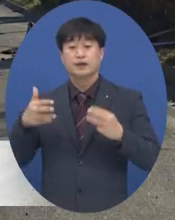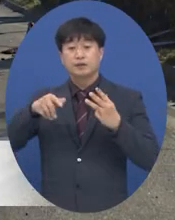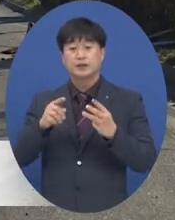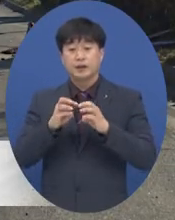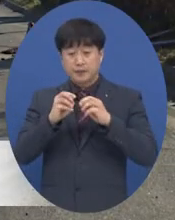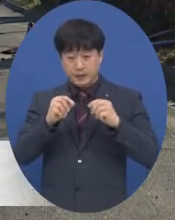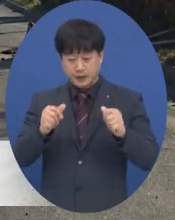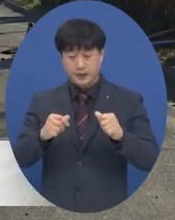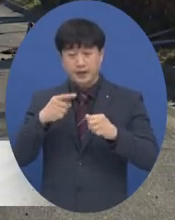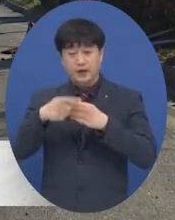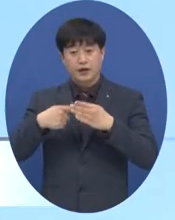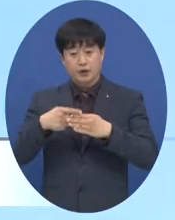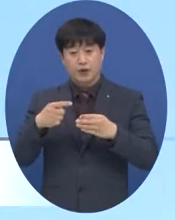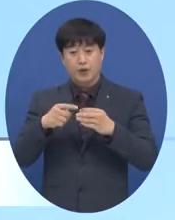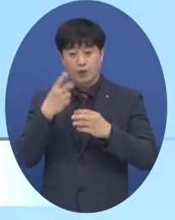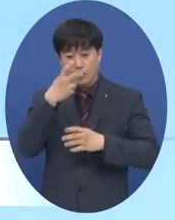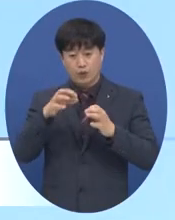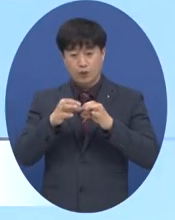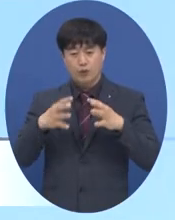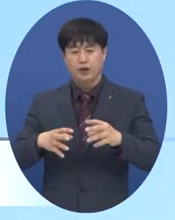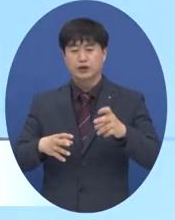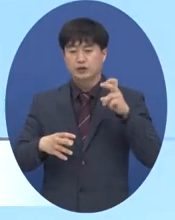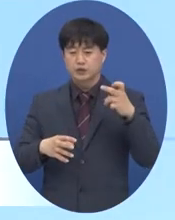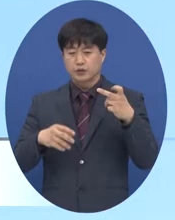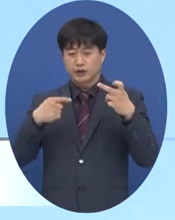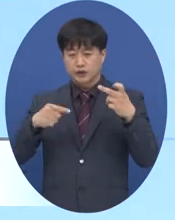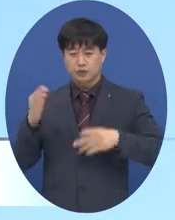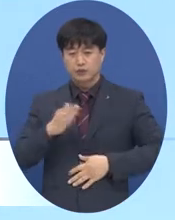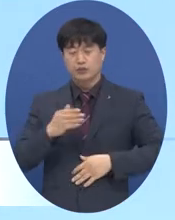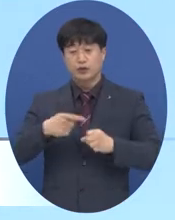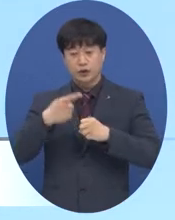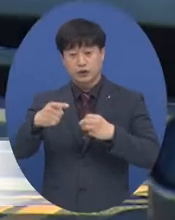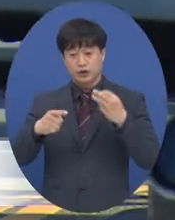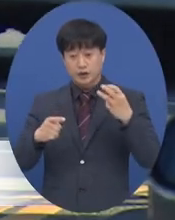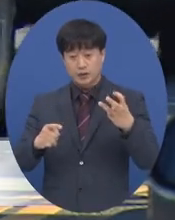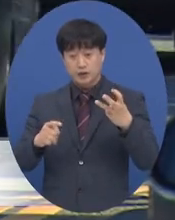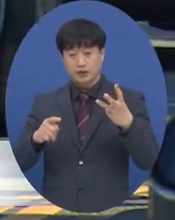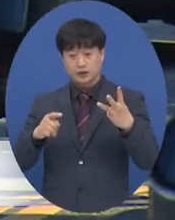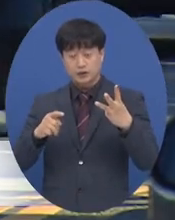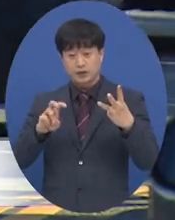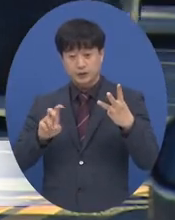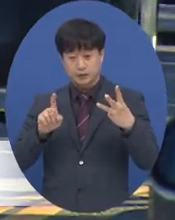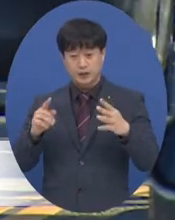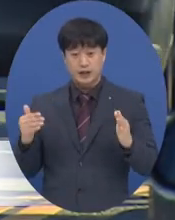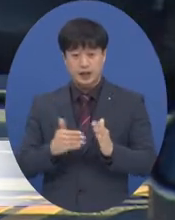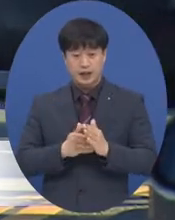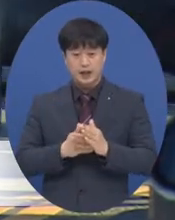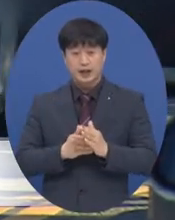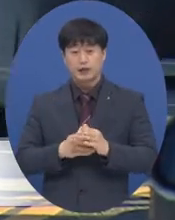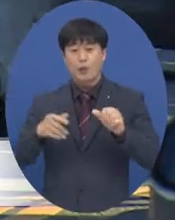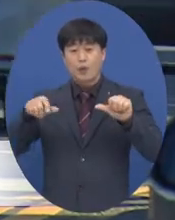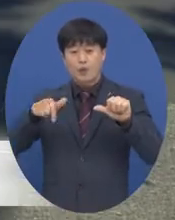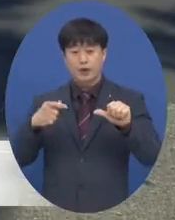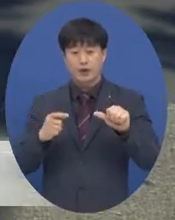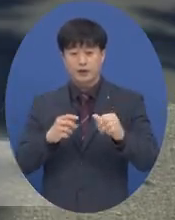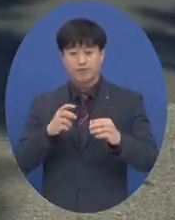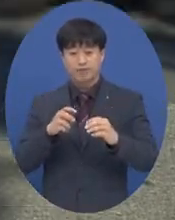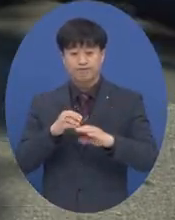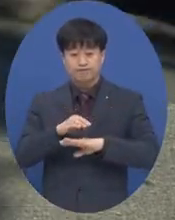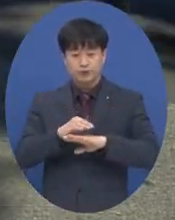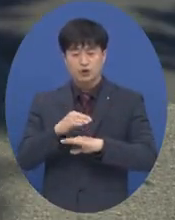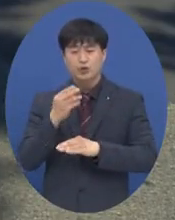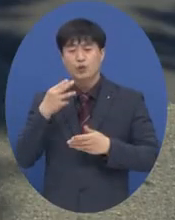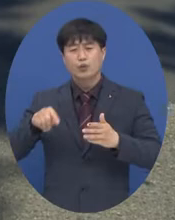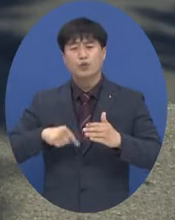제3차 미세먼지 계절관리제 기간인 12월 1일부터 내년 3월 31일까지 배출가스 5등급 차량은 경기도에서 운행할 수